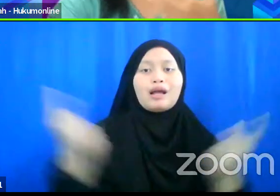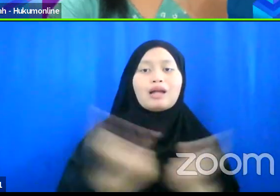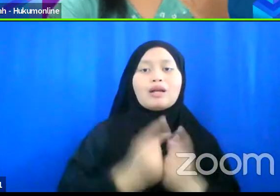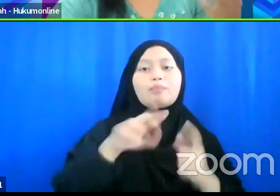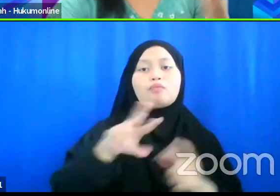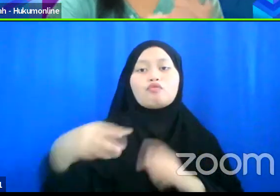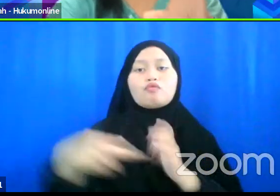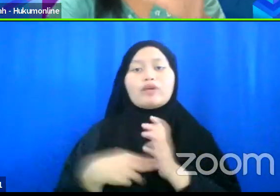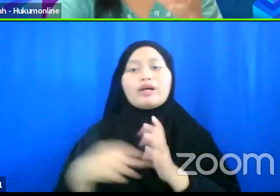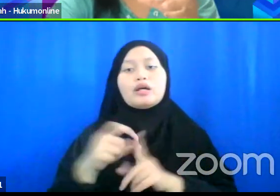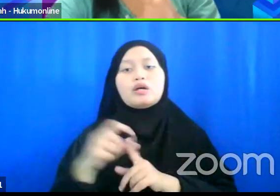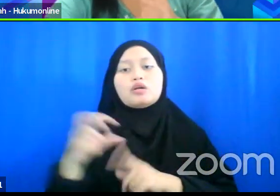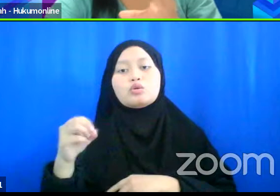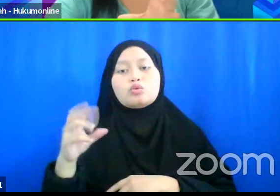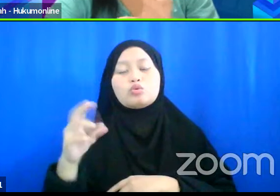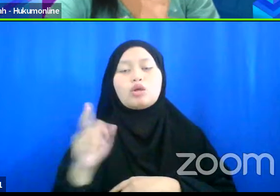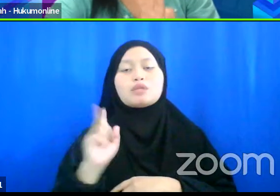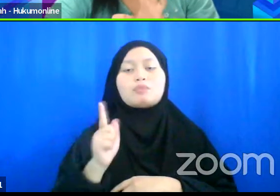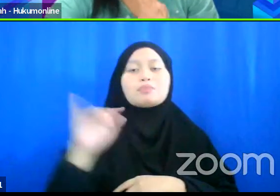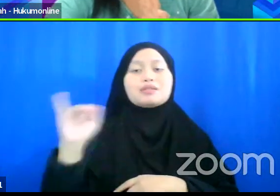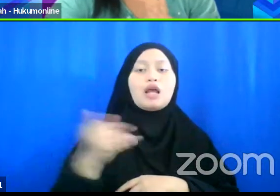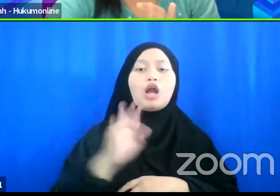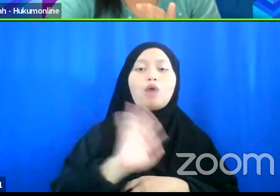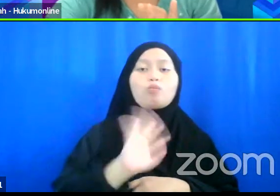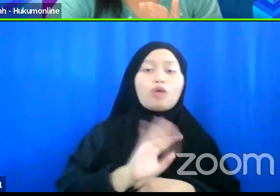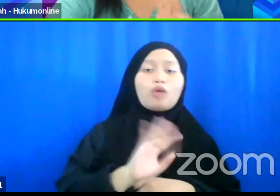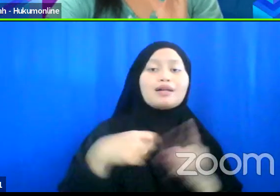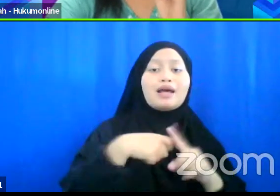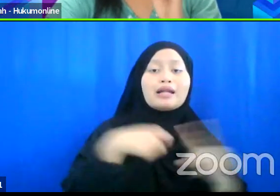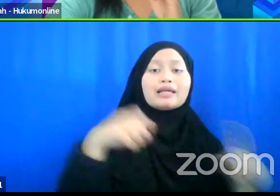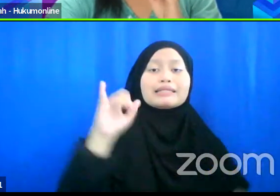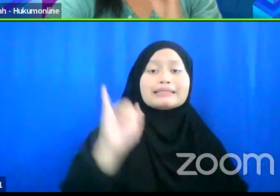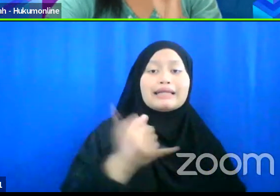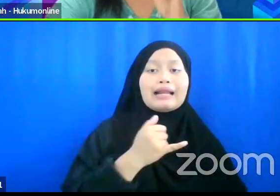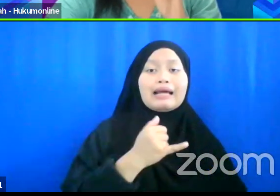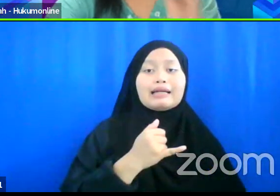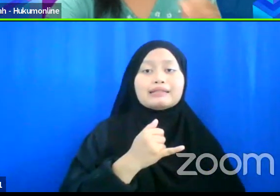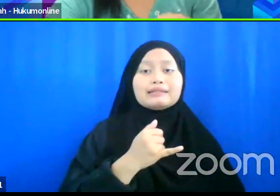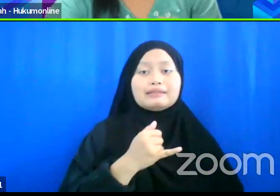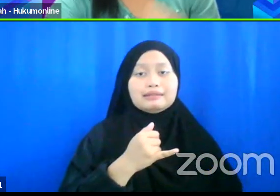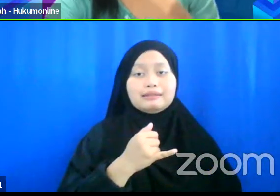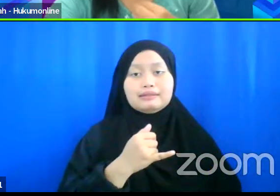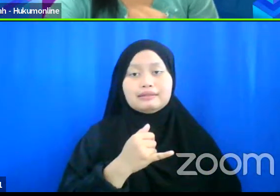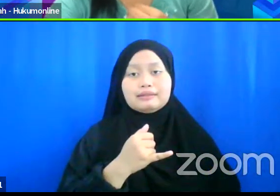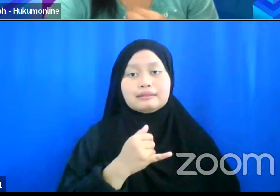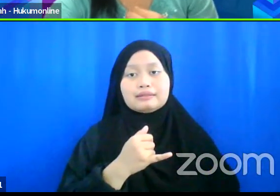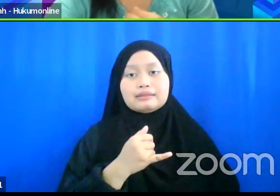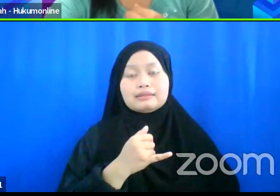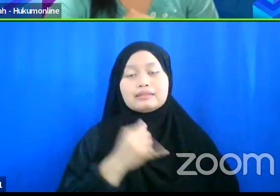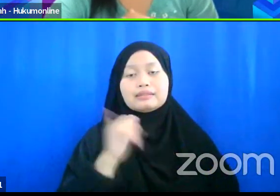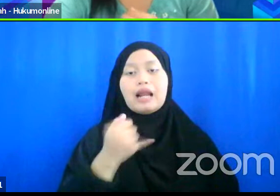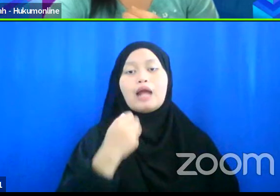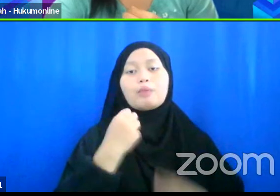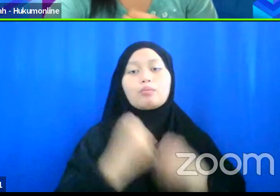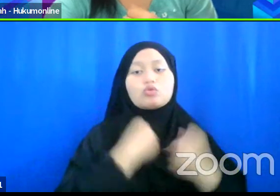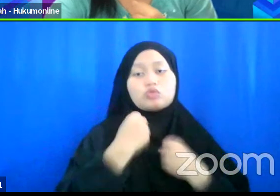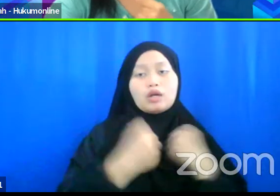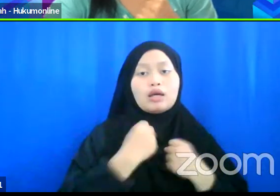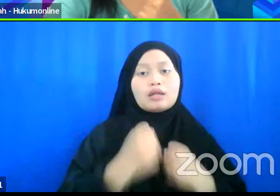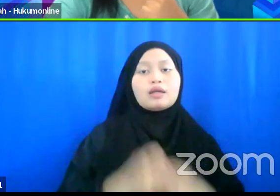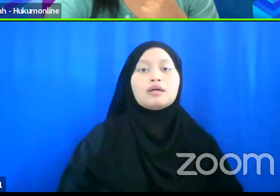tersebut mengingat kesalahan tersebut bukan akibat kesalahan m Kato kelalaian dari perusahaan tersebut